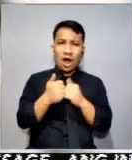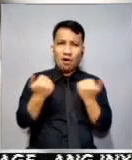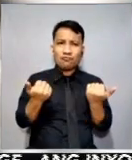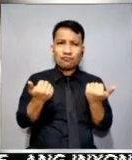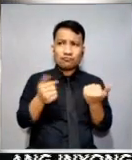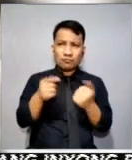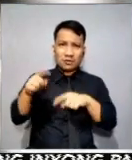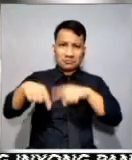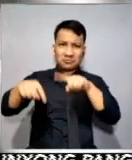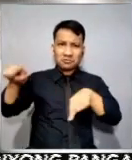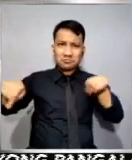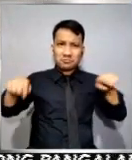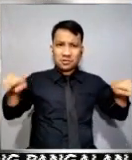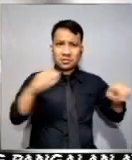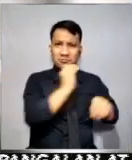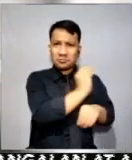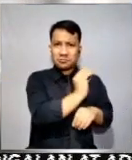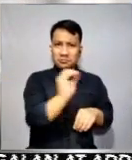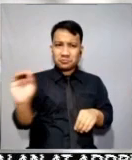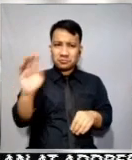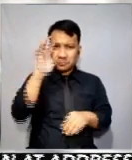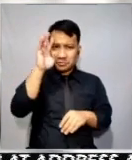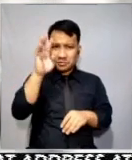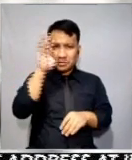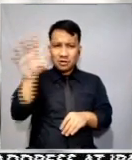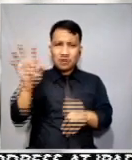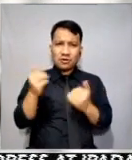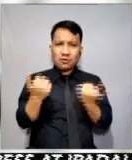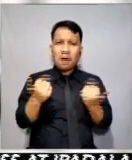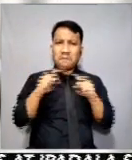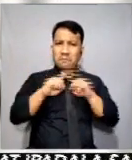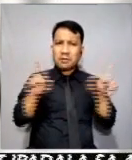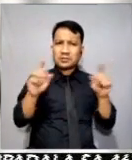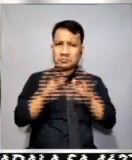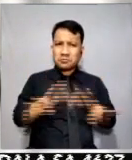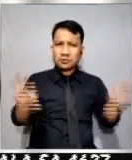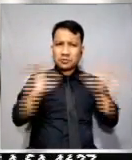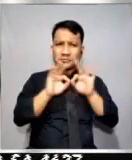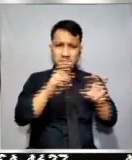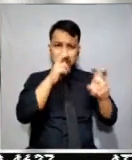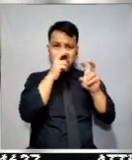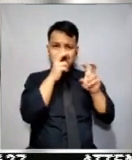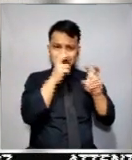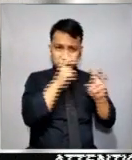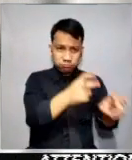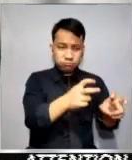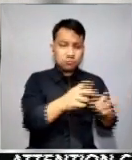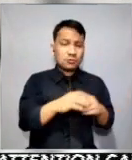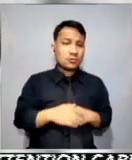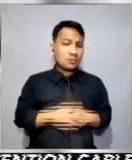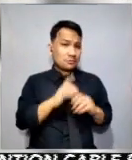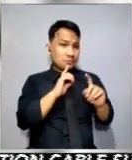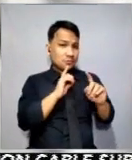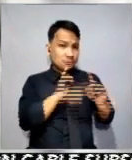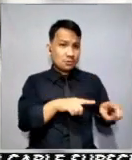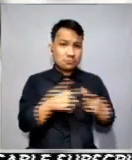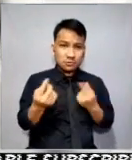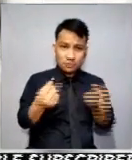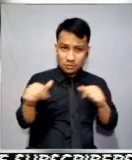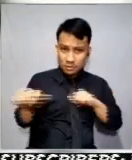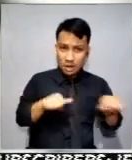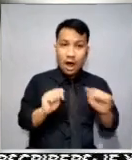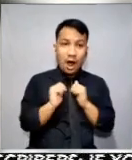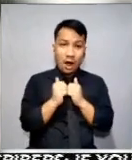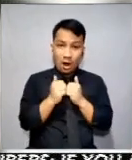na ginagawa natin ngayon. Pero kailangan pa nating paigtingin pa ng todo ang ating response. At magagawa lang natin to kung tulong-tulong